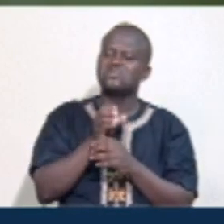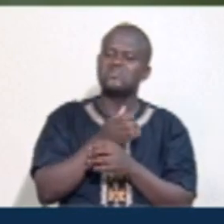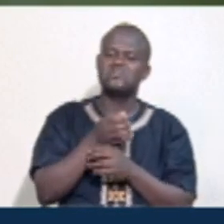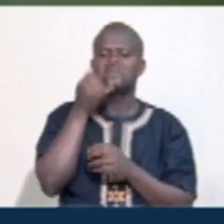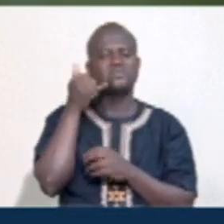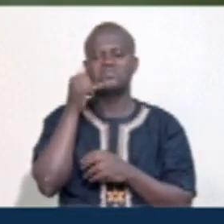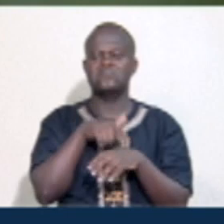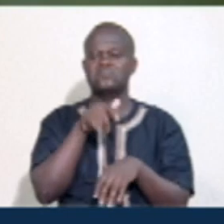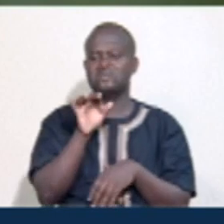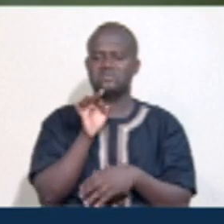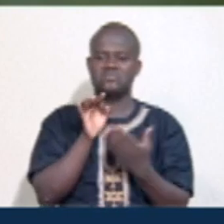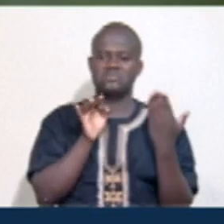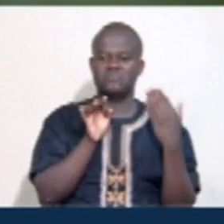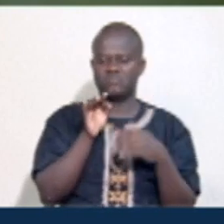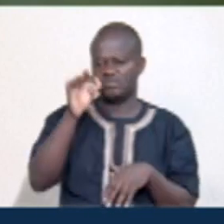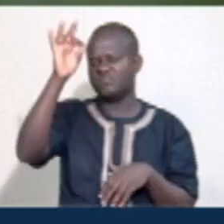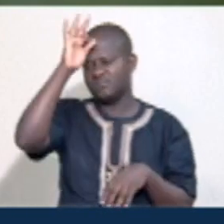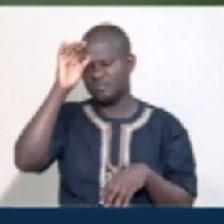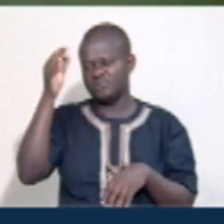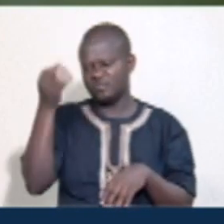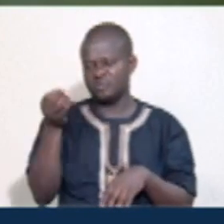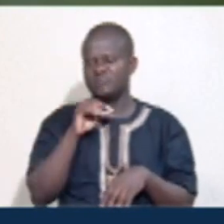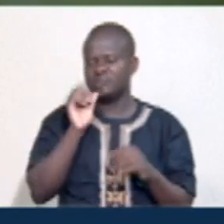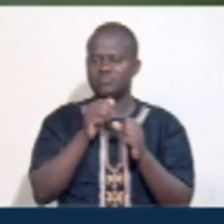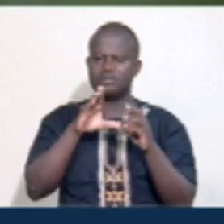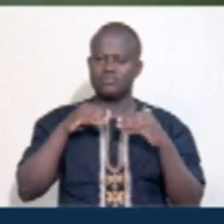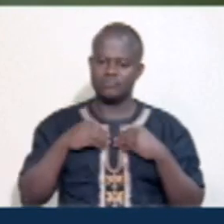kumwe n'abagenzi banjye ugasuzugura sinshobora kukihanganira.